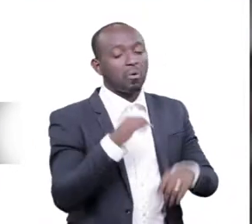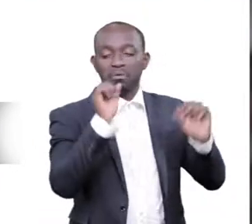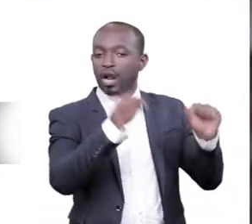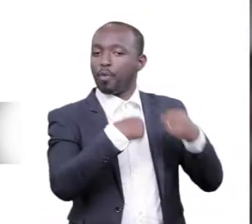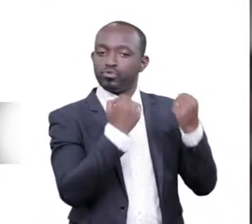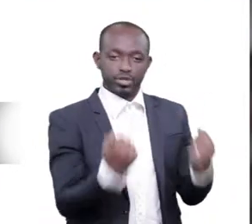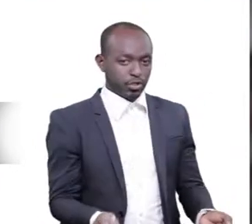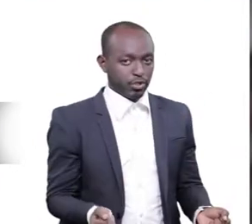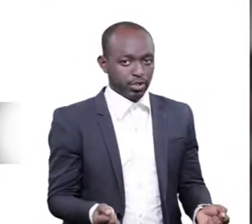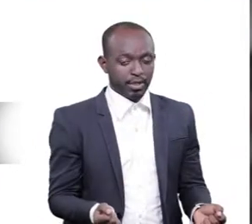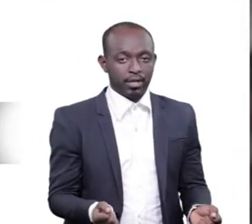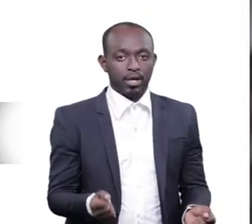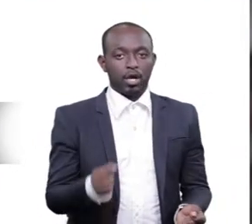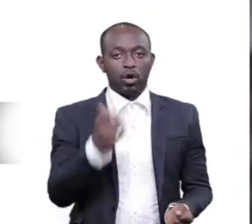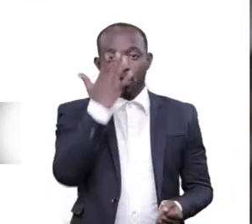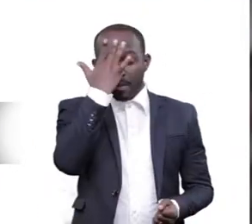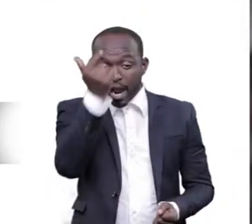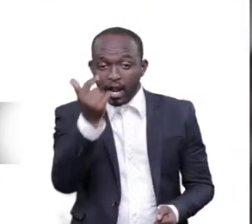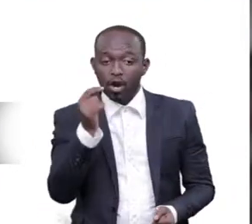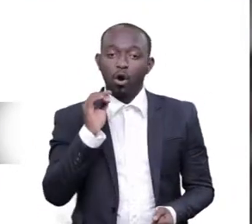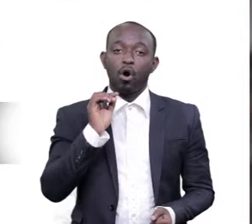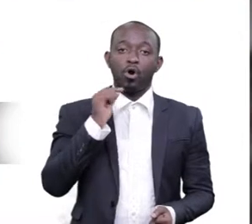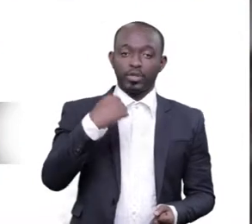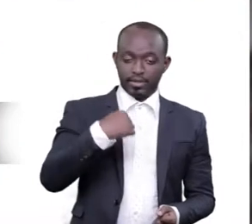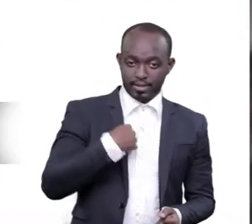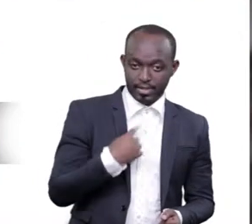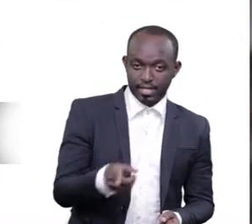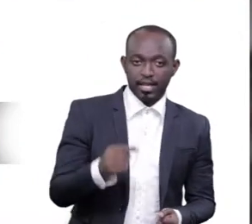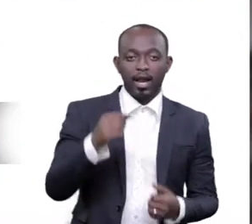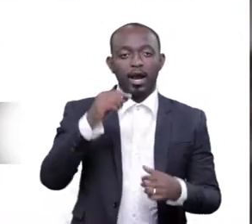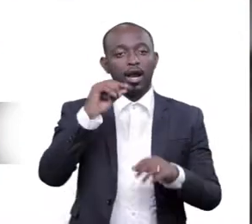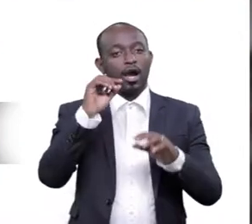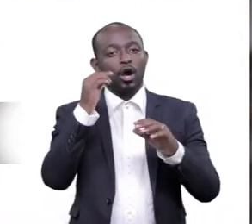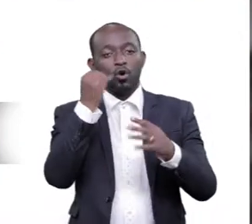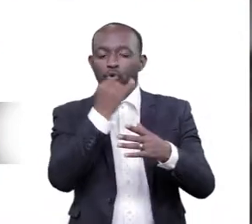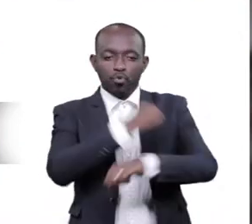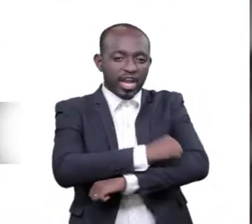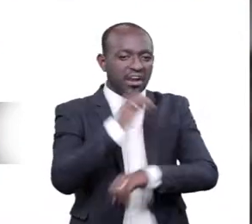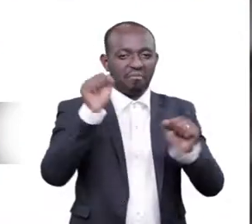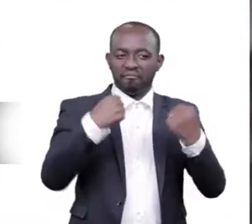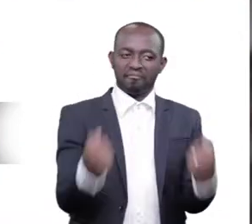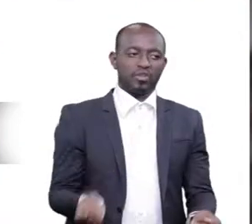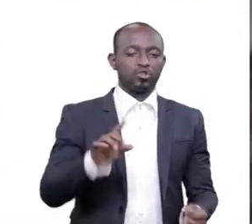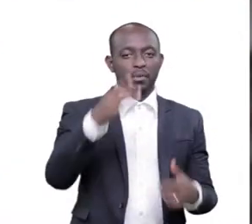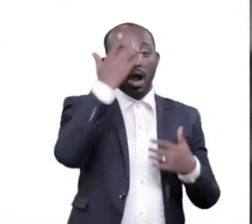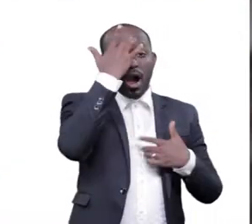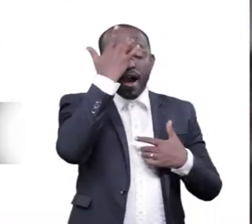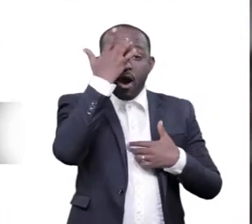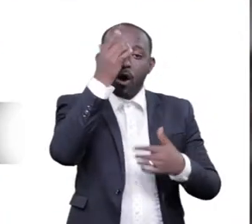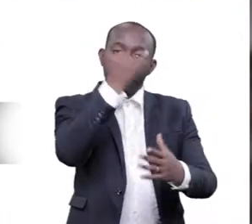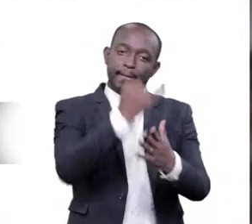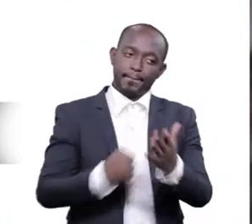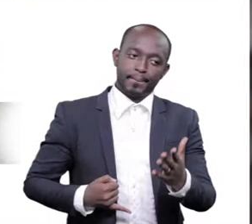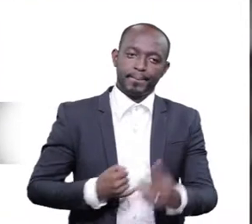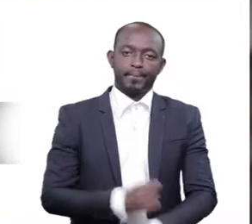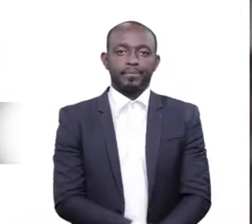bitakunda bitewe n'uko babonaga ko kwiga bitashoboka ku muntu ufite virusi itera sida